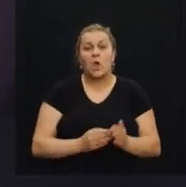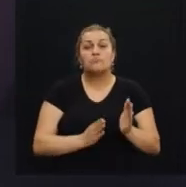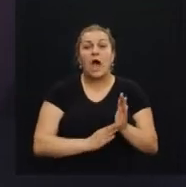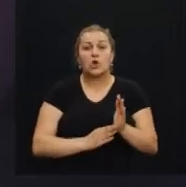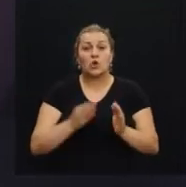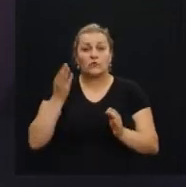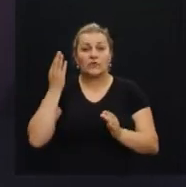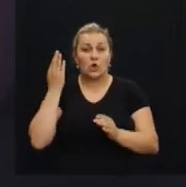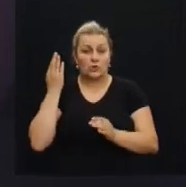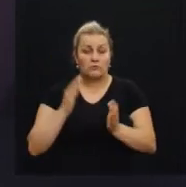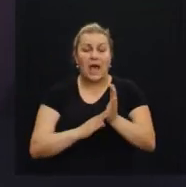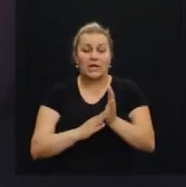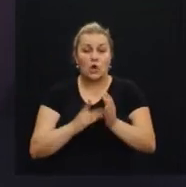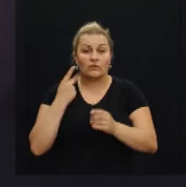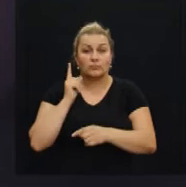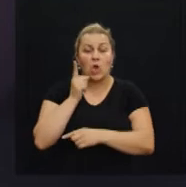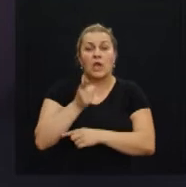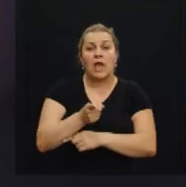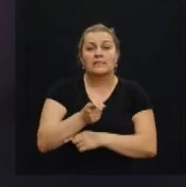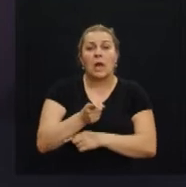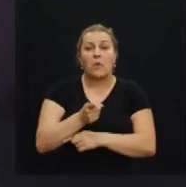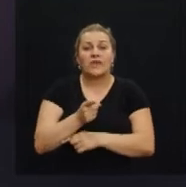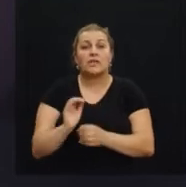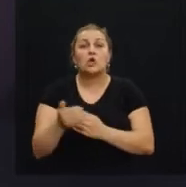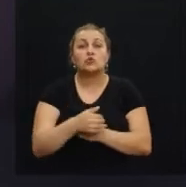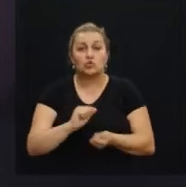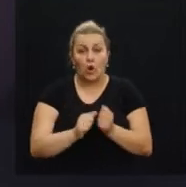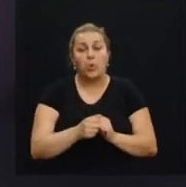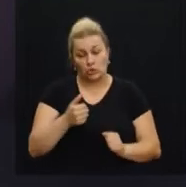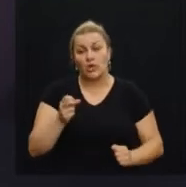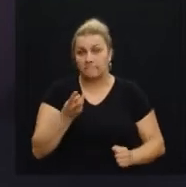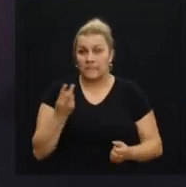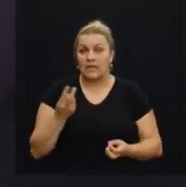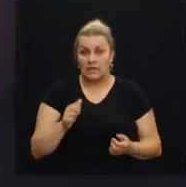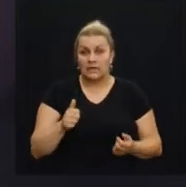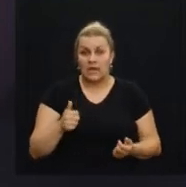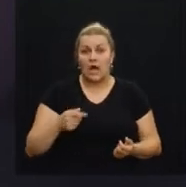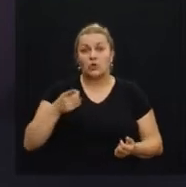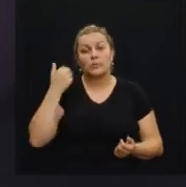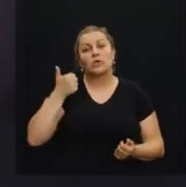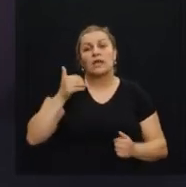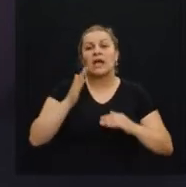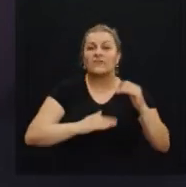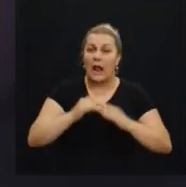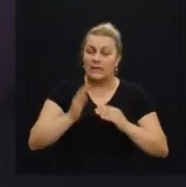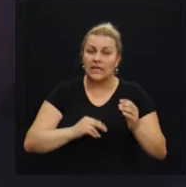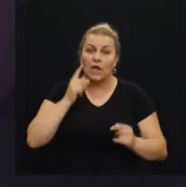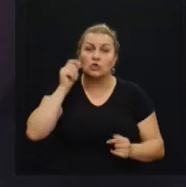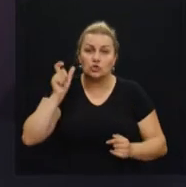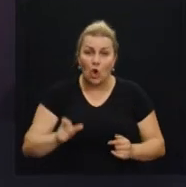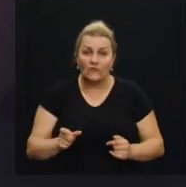bojišta. Tako je, Južnog bojišta, general Nojko Marinović, jedan za mene izuzetno kvalitetan čovjek,